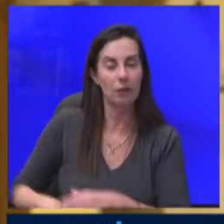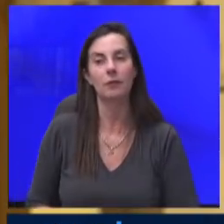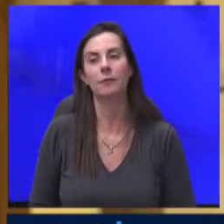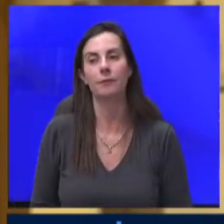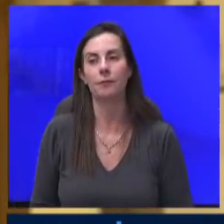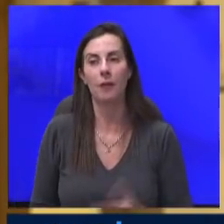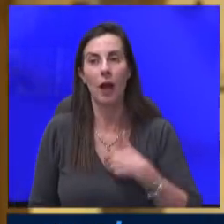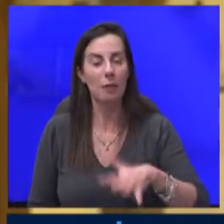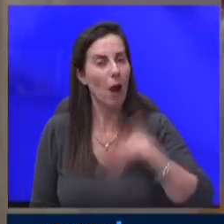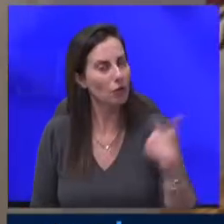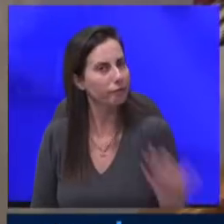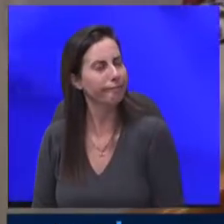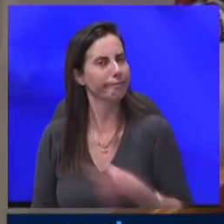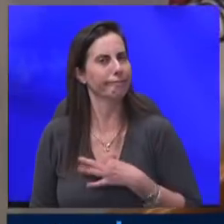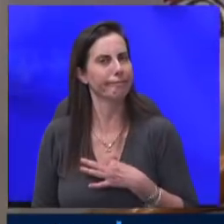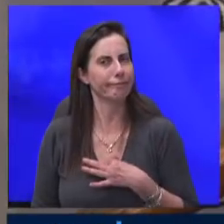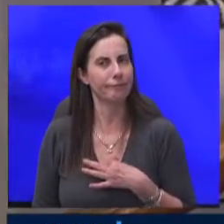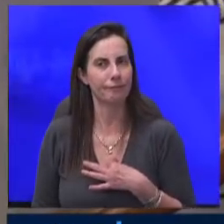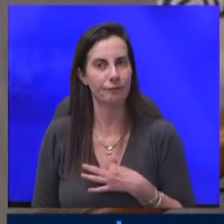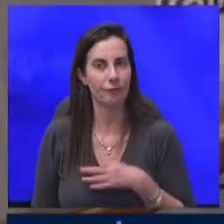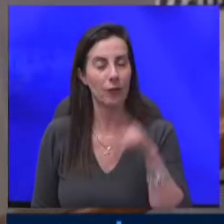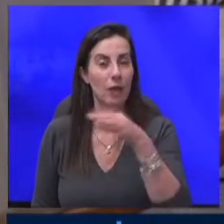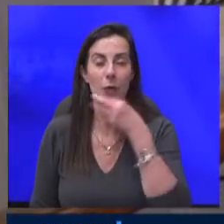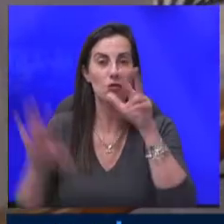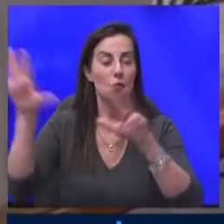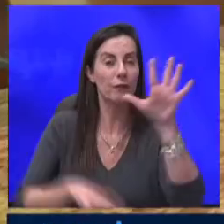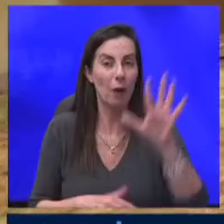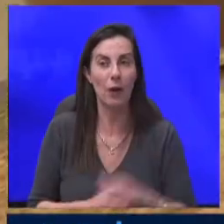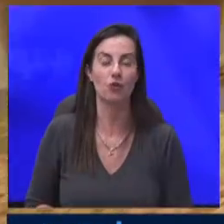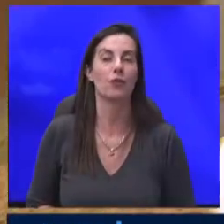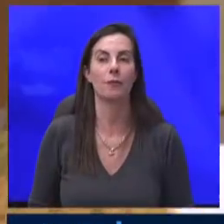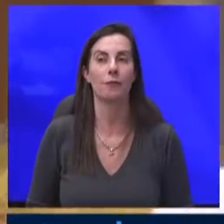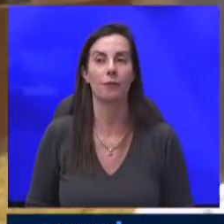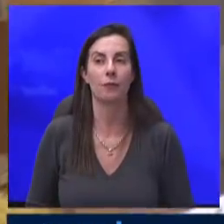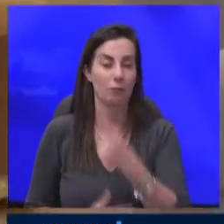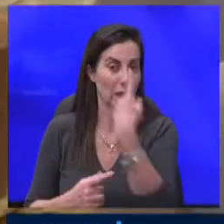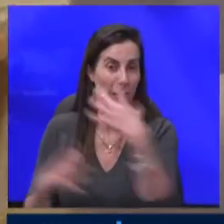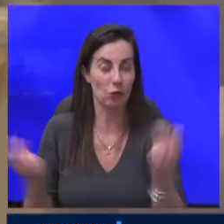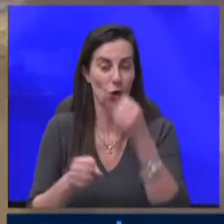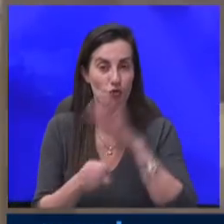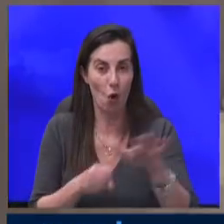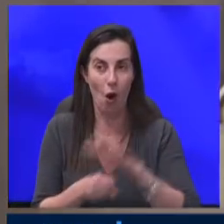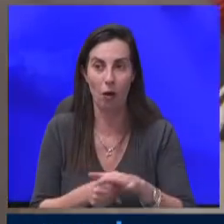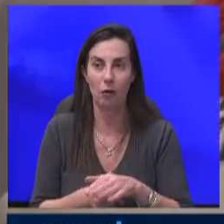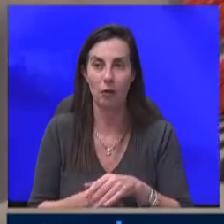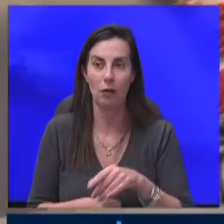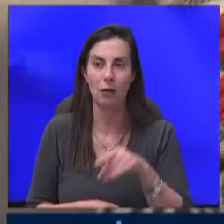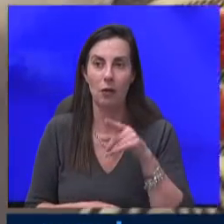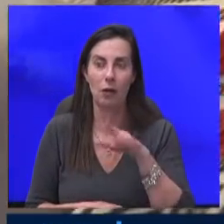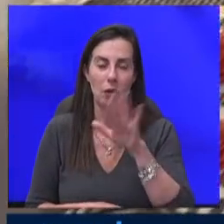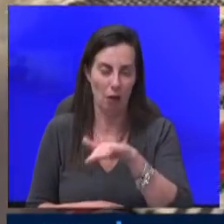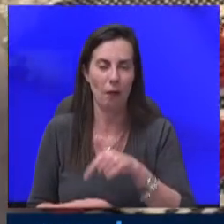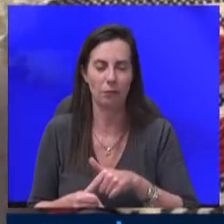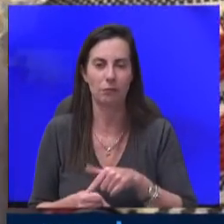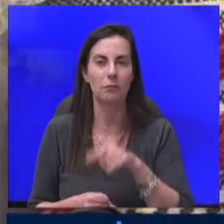אני מרגישה פגועה. חנה גופרית בת 85 וחצי, ניצולת שואה, הדליקה משואה ביד ושם,